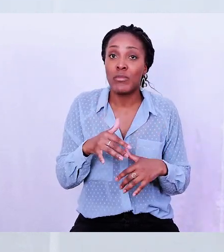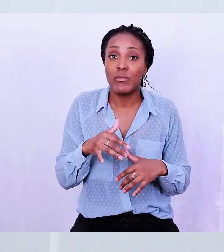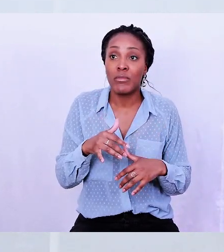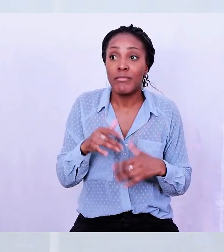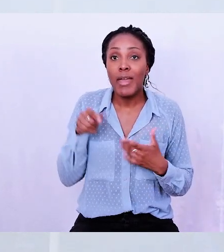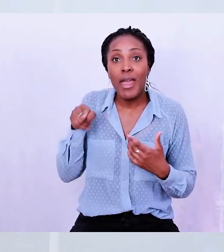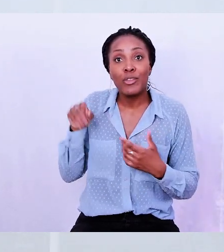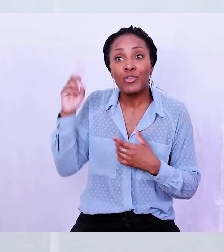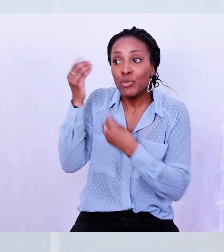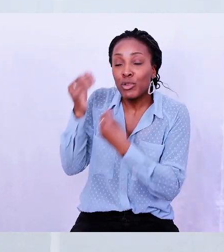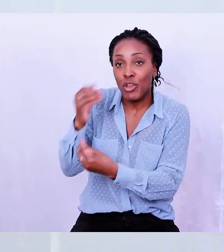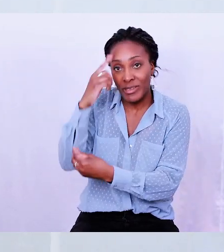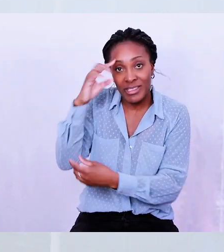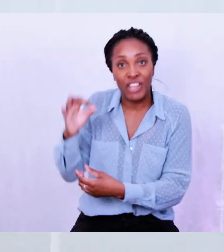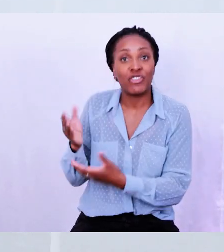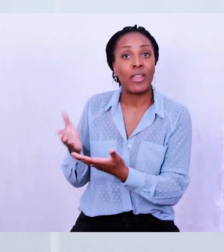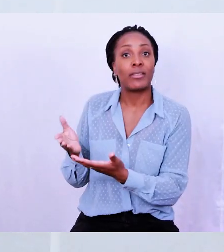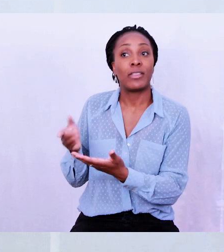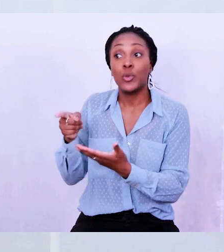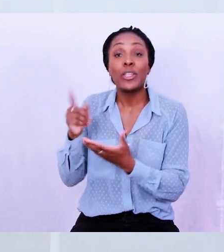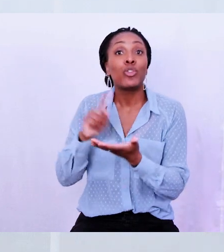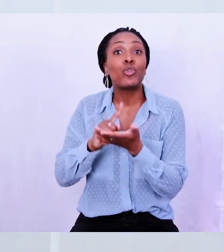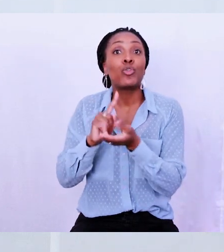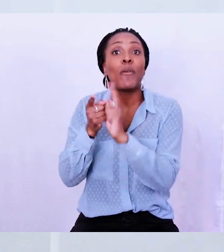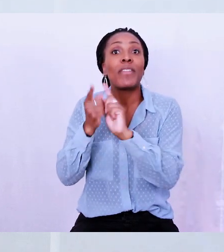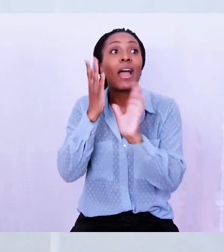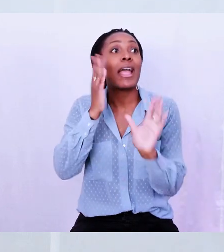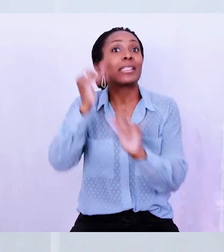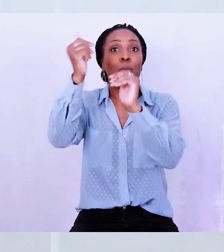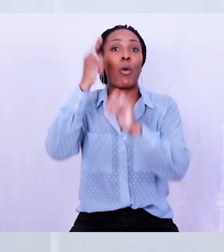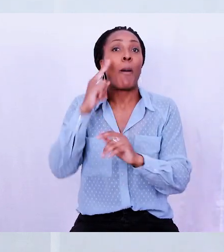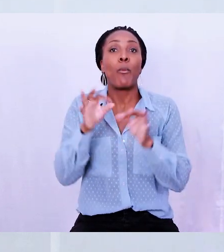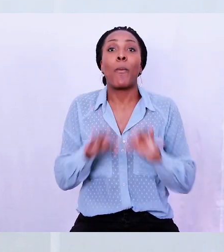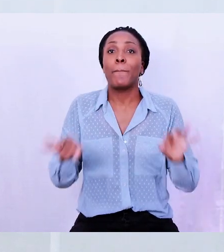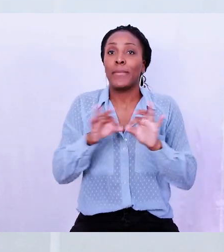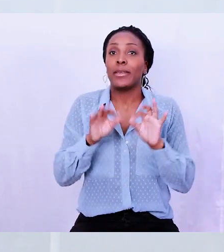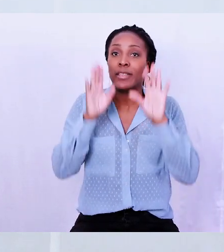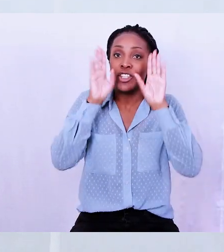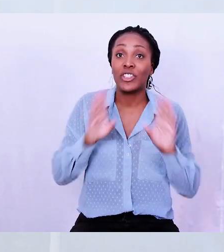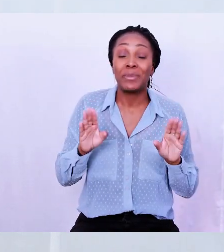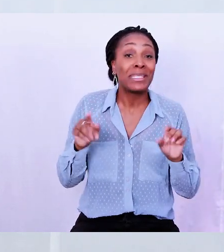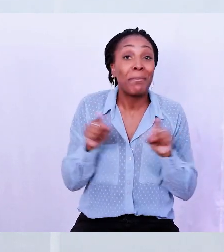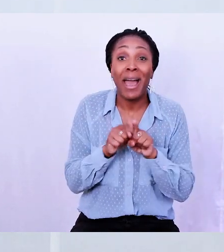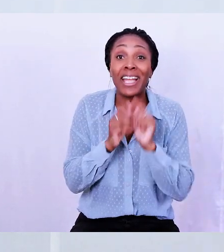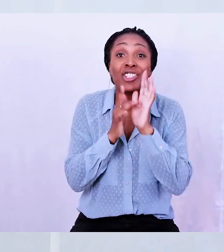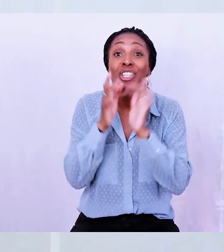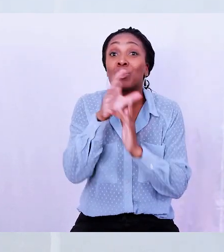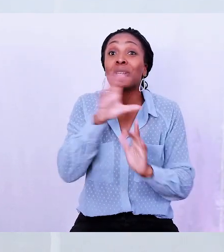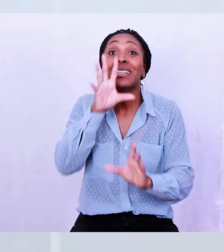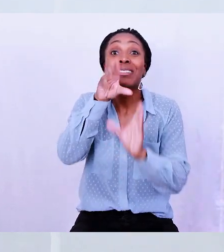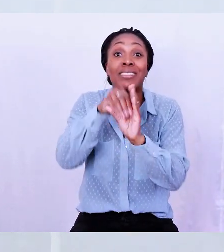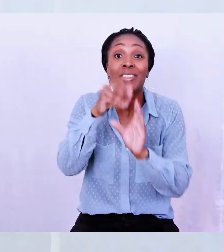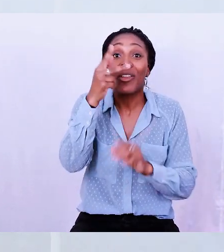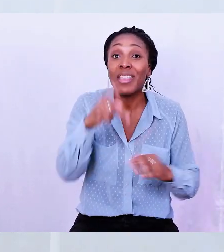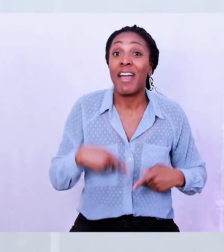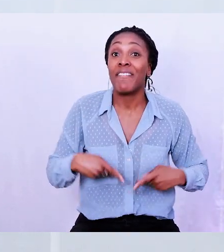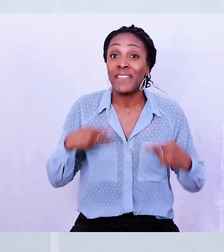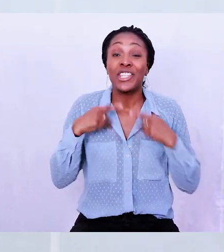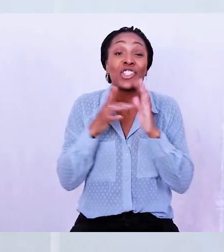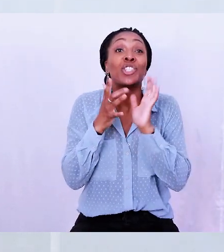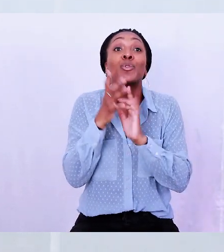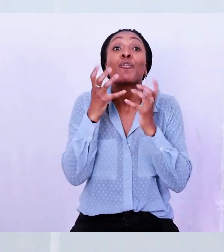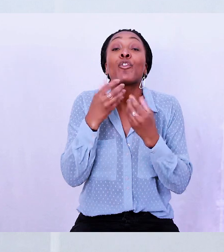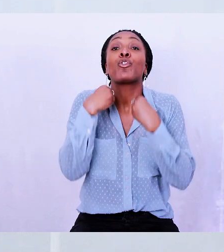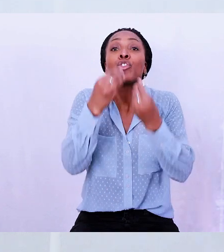va devenir l'espérance de l'Égypte. Et Jésus-Christ dans ta vie, veut qu'aujourd'hui tu puisses te réjouir en